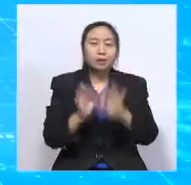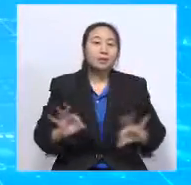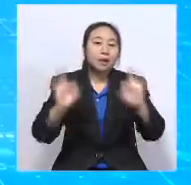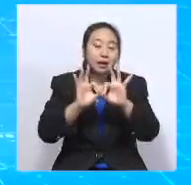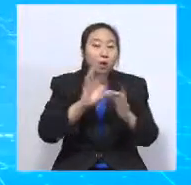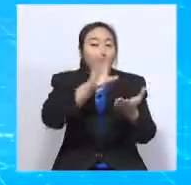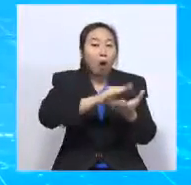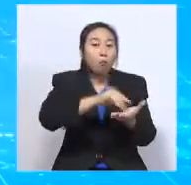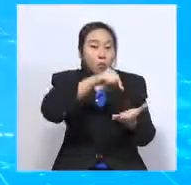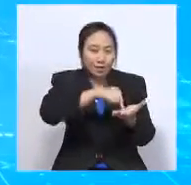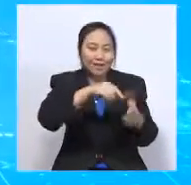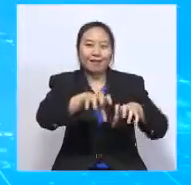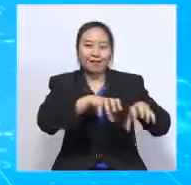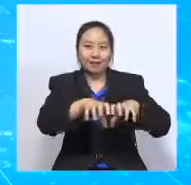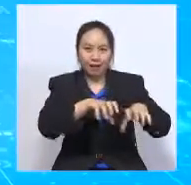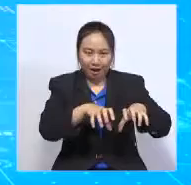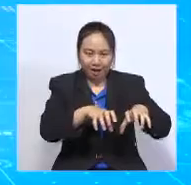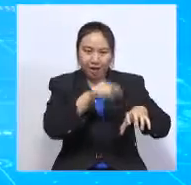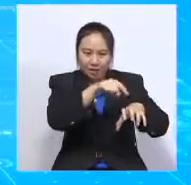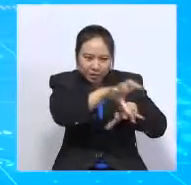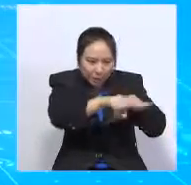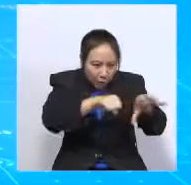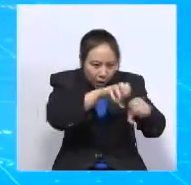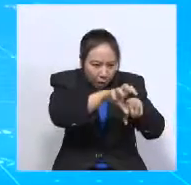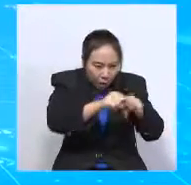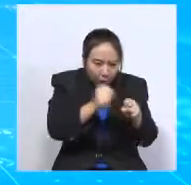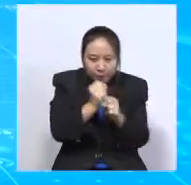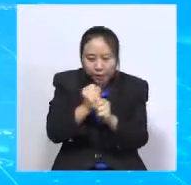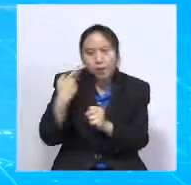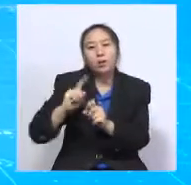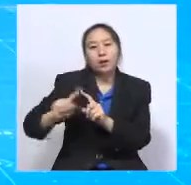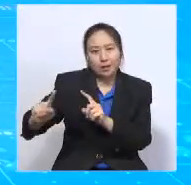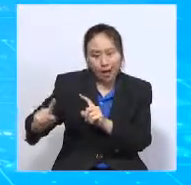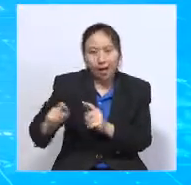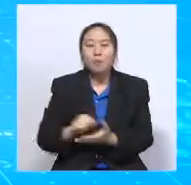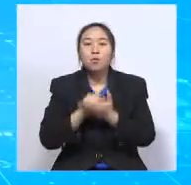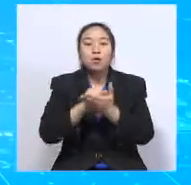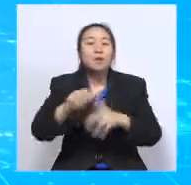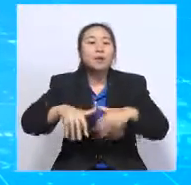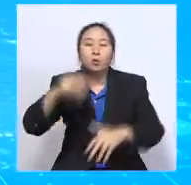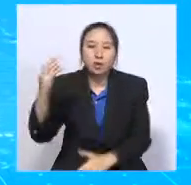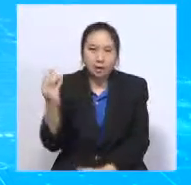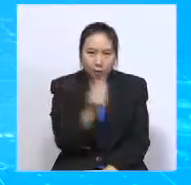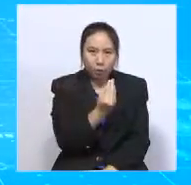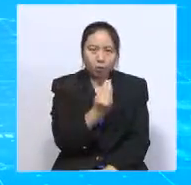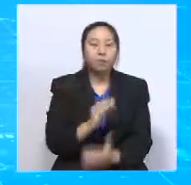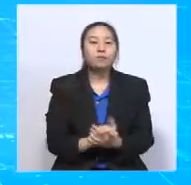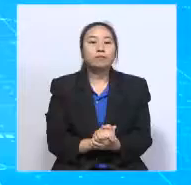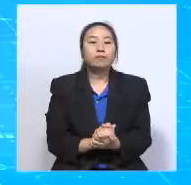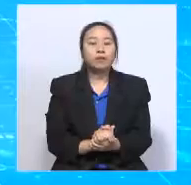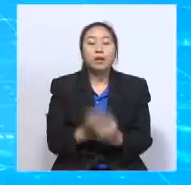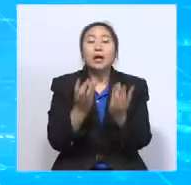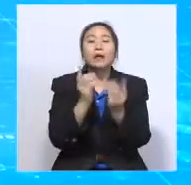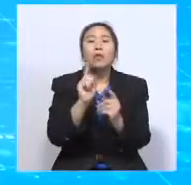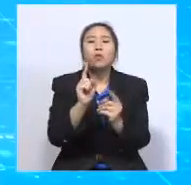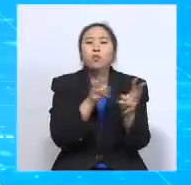จัดการข้อมูล Big Data ค่ะให้ใช้ประโยชน์ได้มากที่สุดเพิ่มความรวดเร็วในการให้บริการประชาชนโดยจะใช้นะค